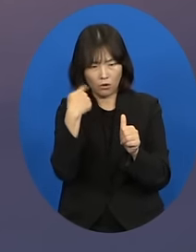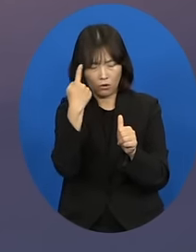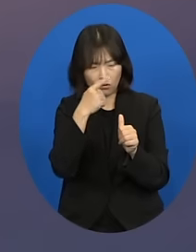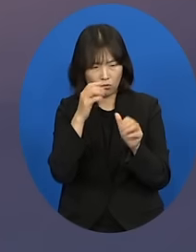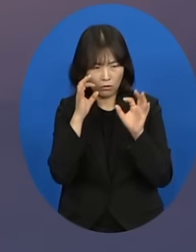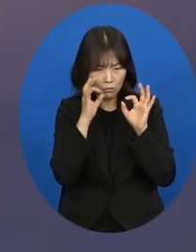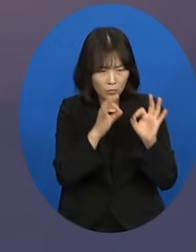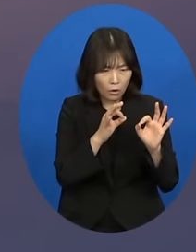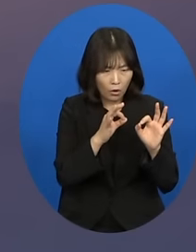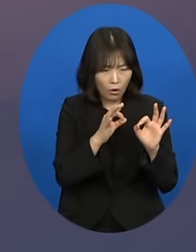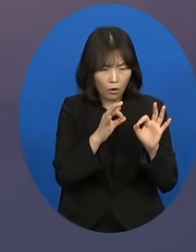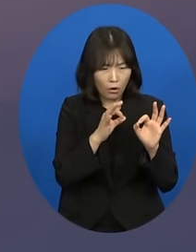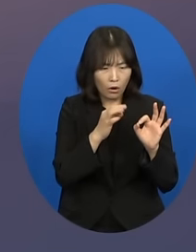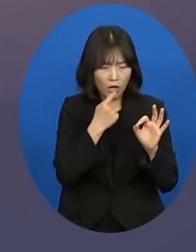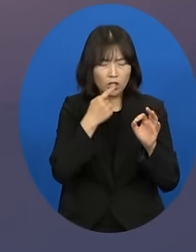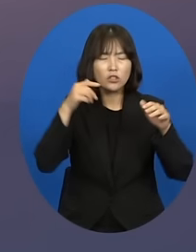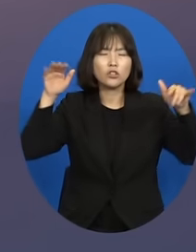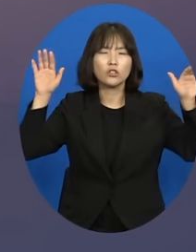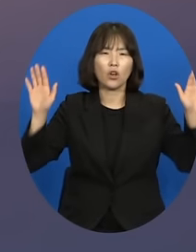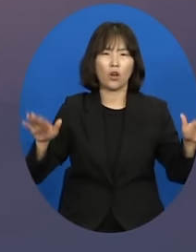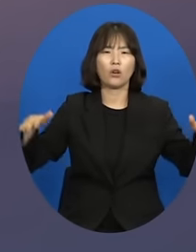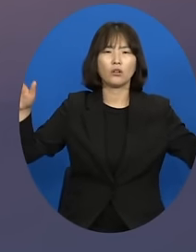얼굴과 같더라.